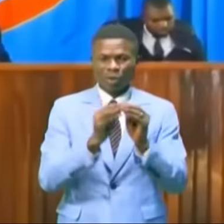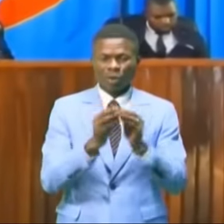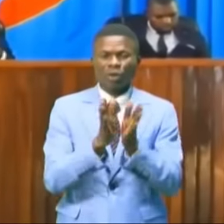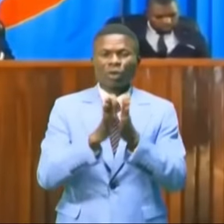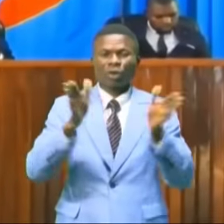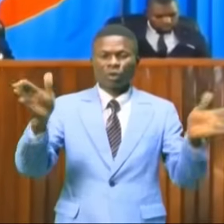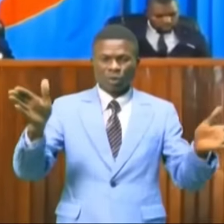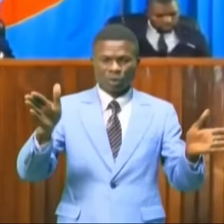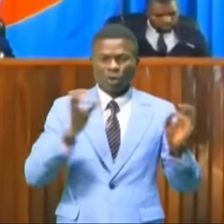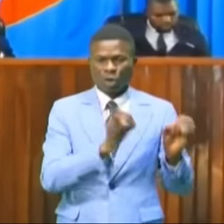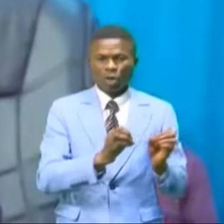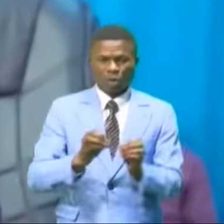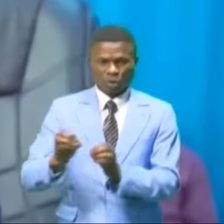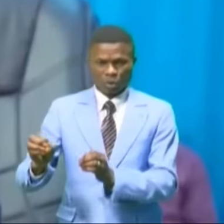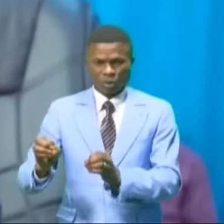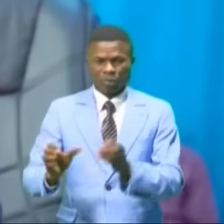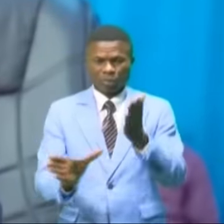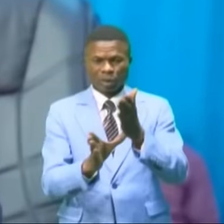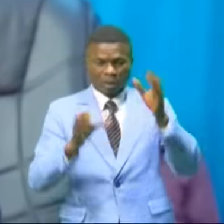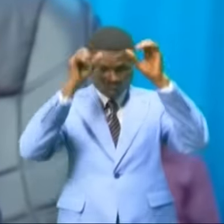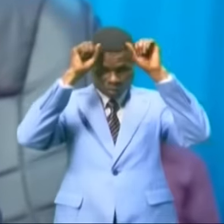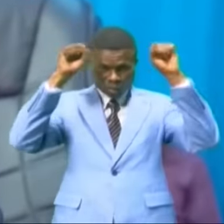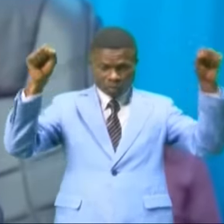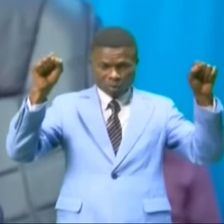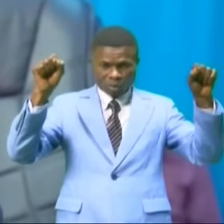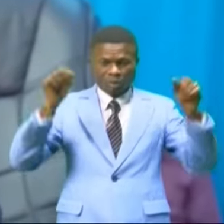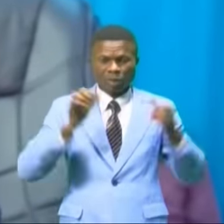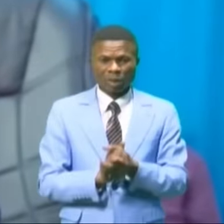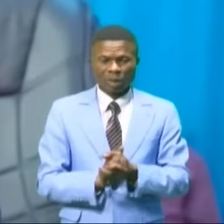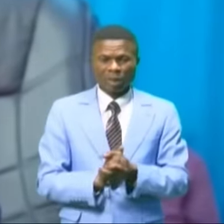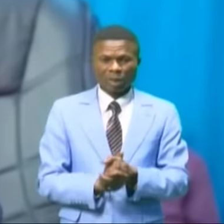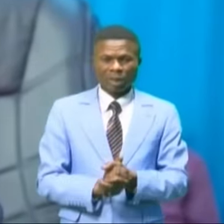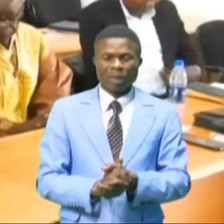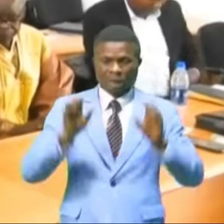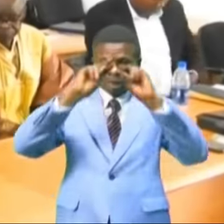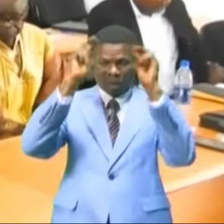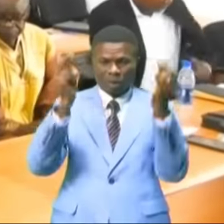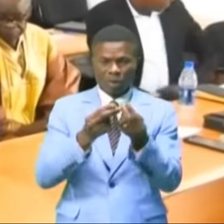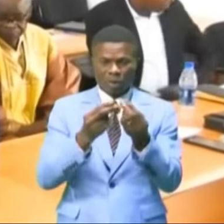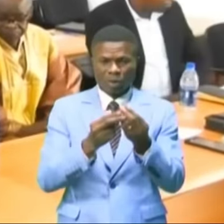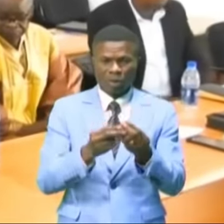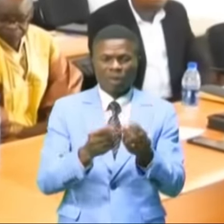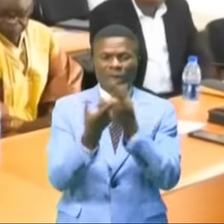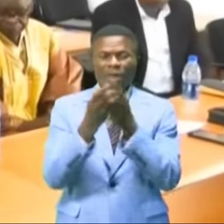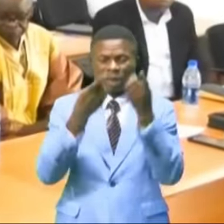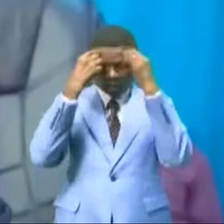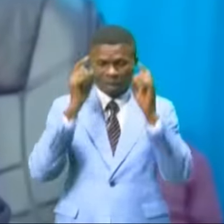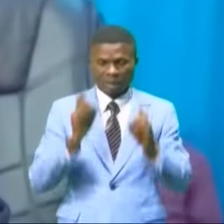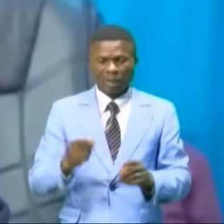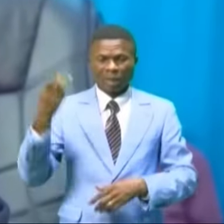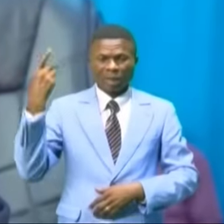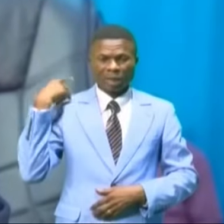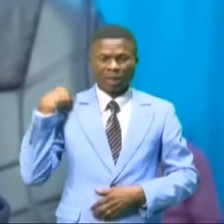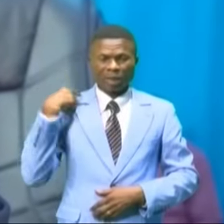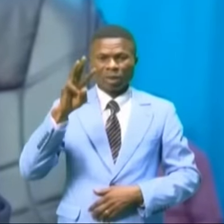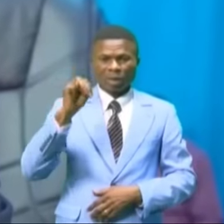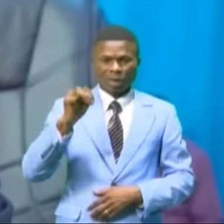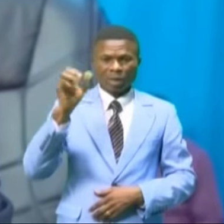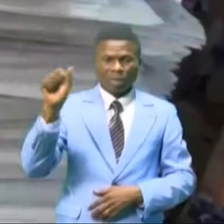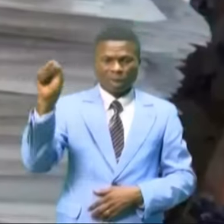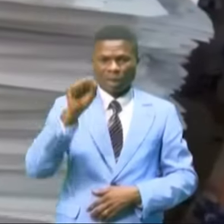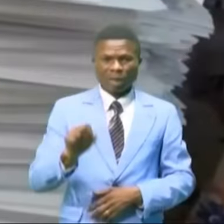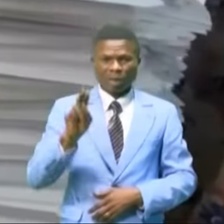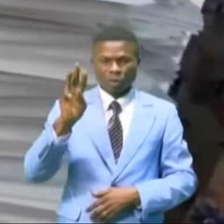publique présidée par le vice-président faisant office du président de l'organe délibérant, l'honorable Massoumbouko